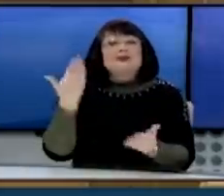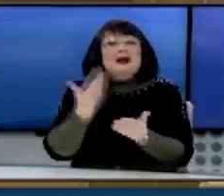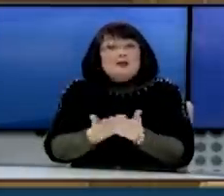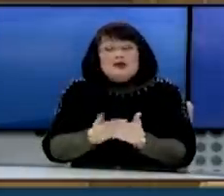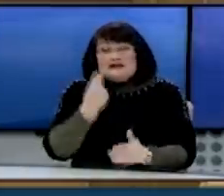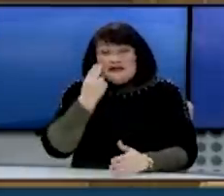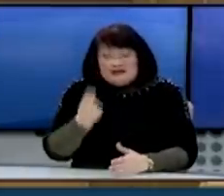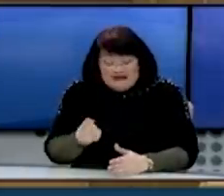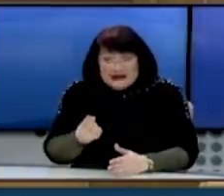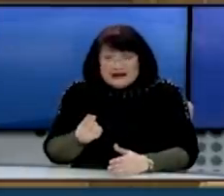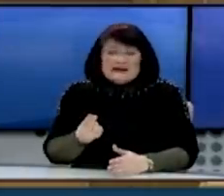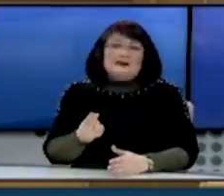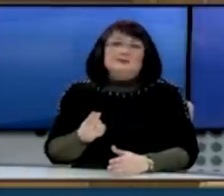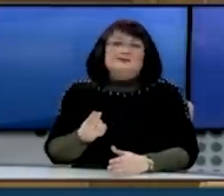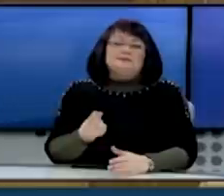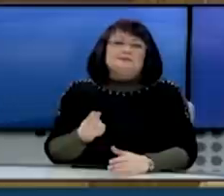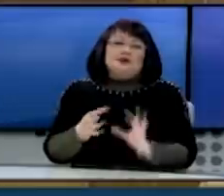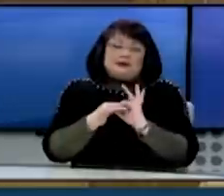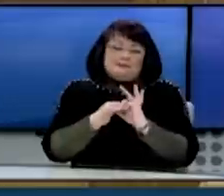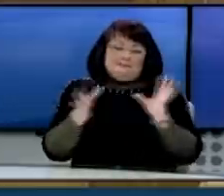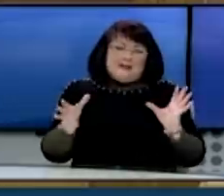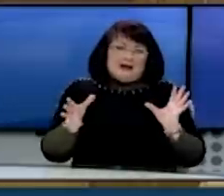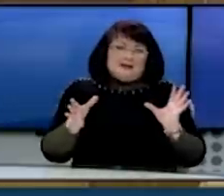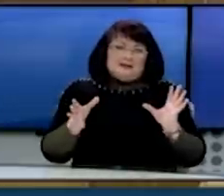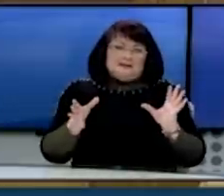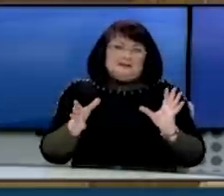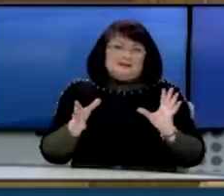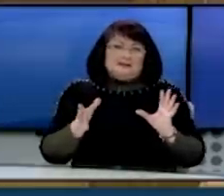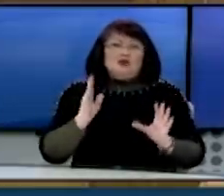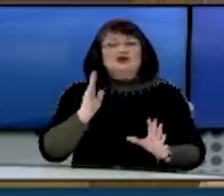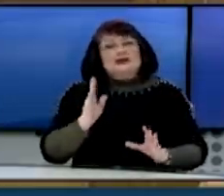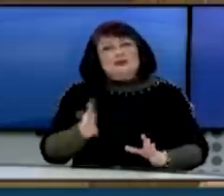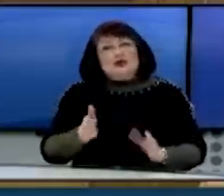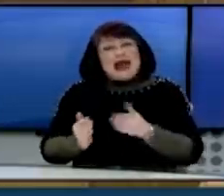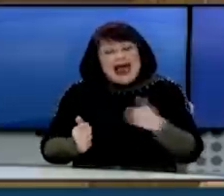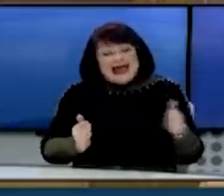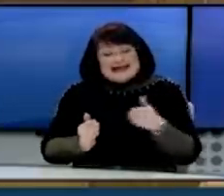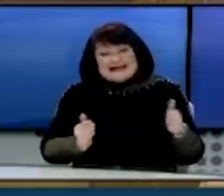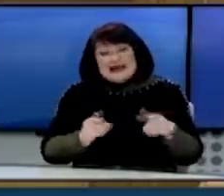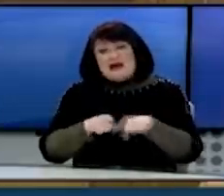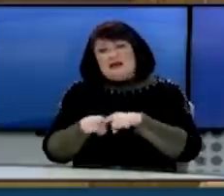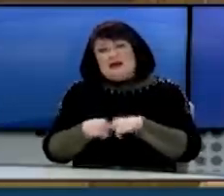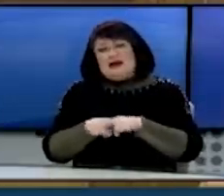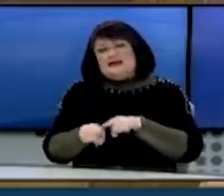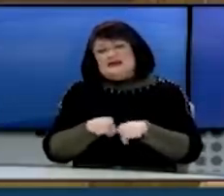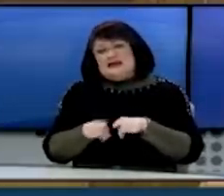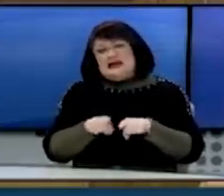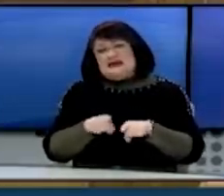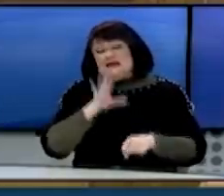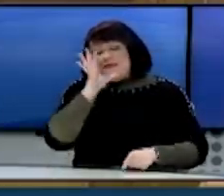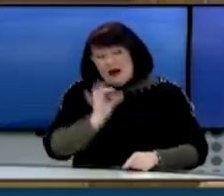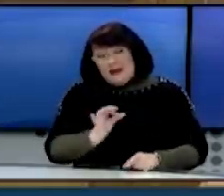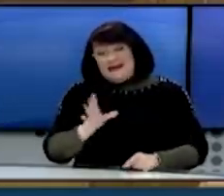οριστικό, αμετάκλητο διαζύγιο με ό,τι μπορεί να θυμίζει αριστερά, όπως την αισθάνονται